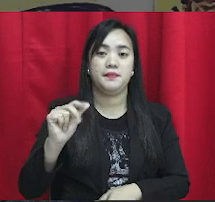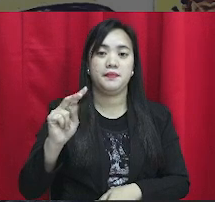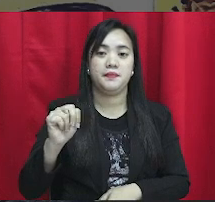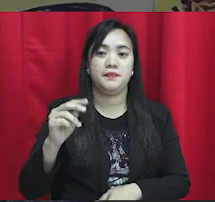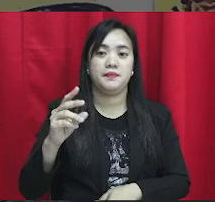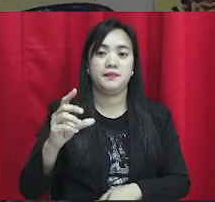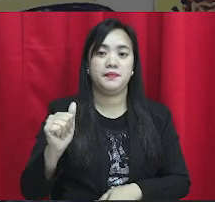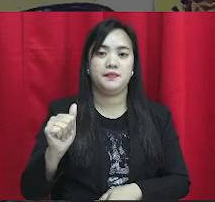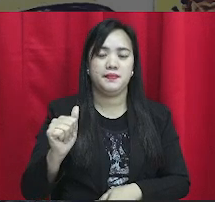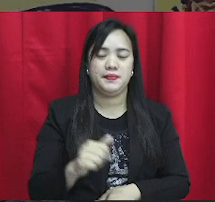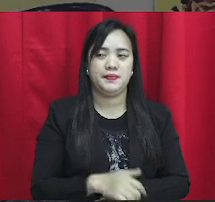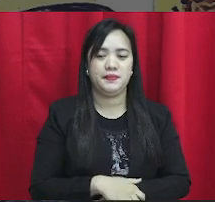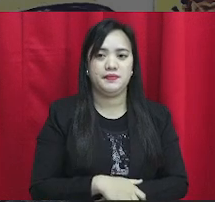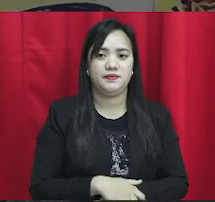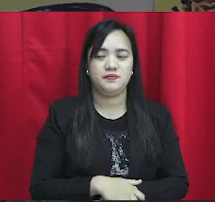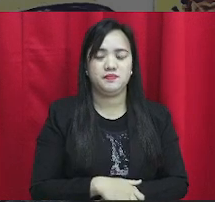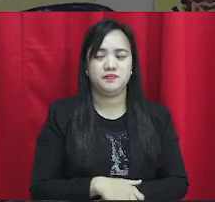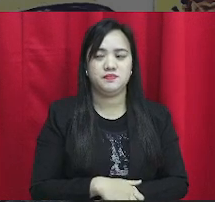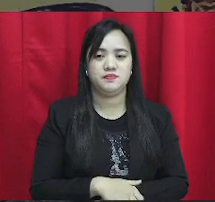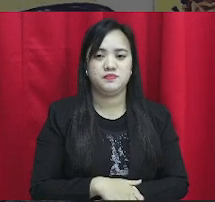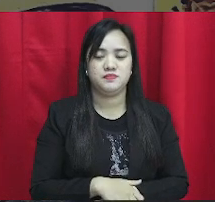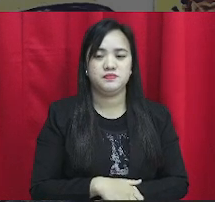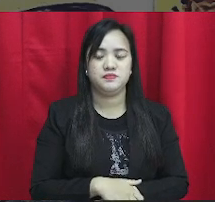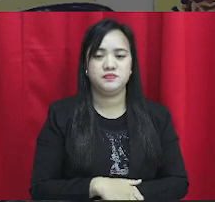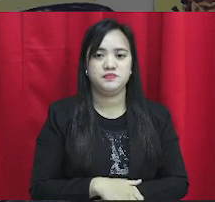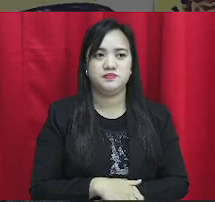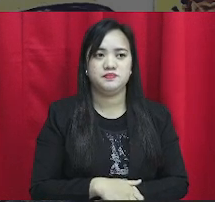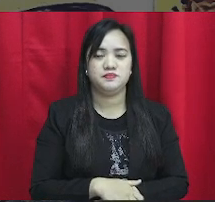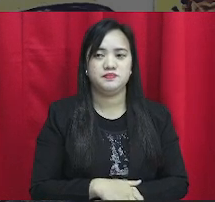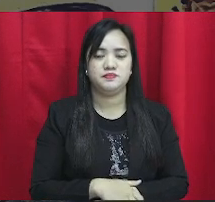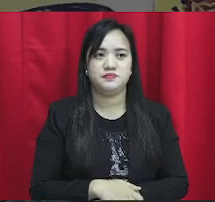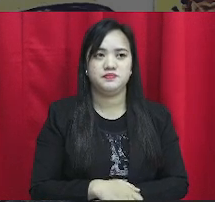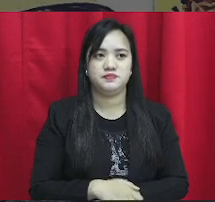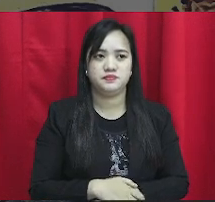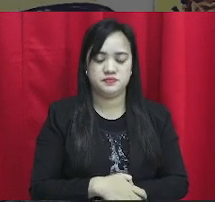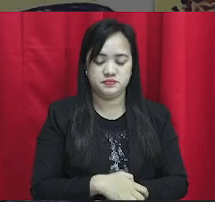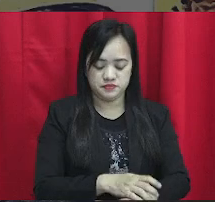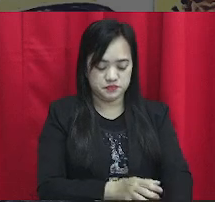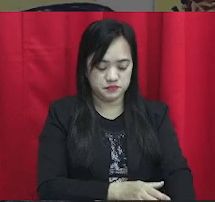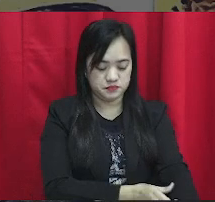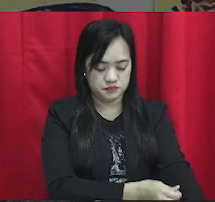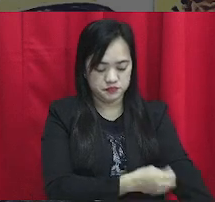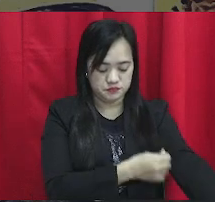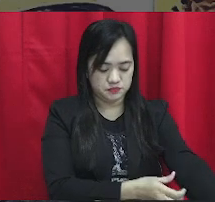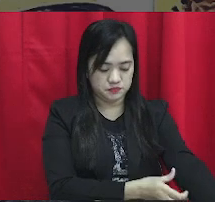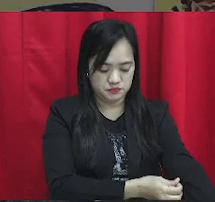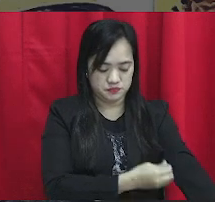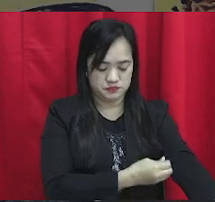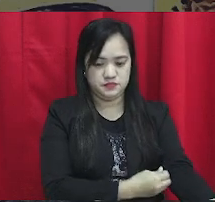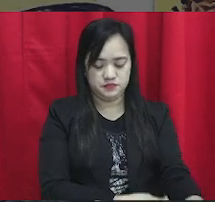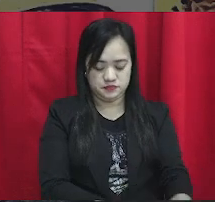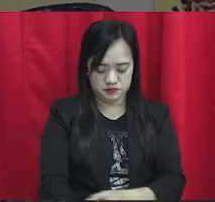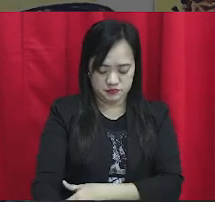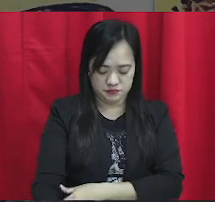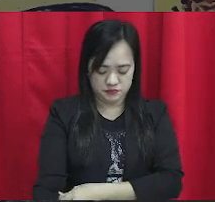Bicolana pala si Nanay. Oh. Sir Gerald, right. Yung signal medyo naghahang kayo.